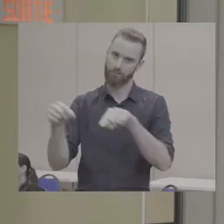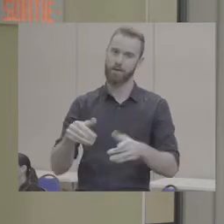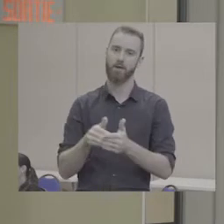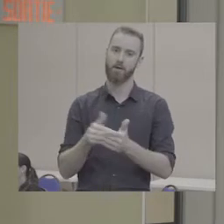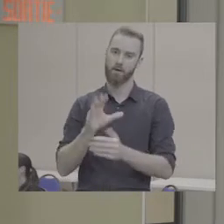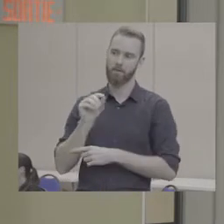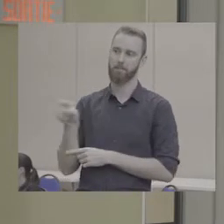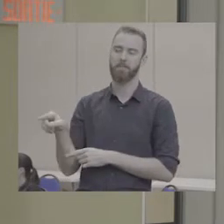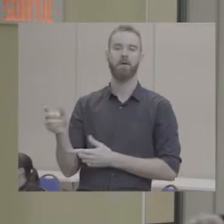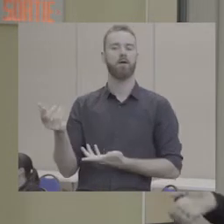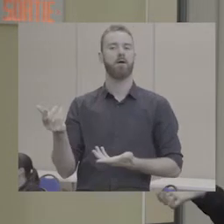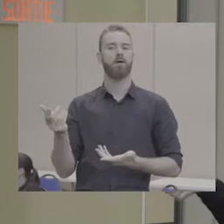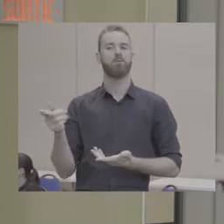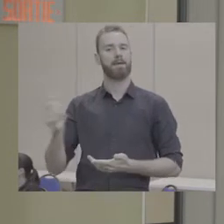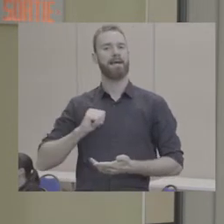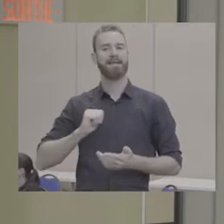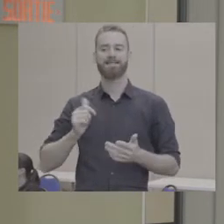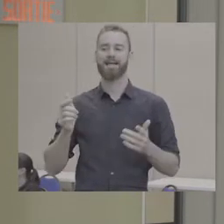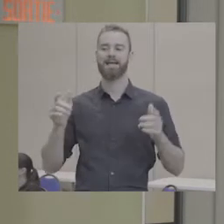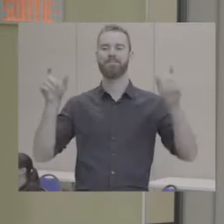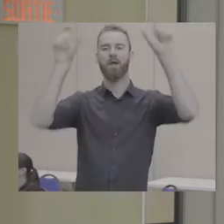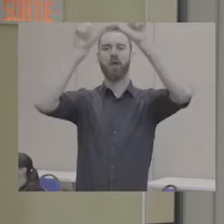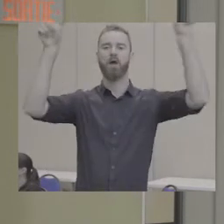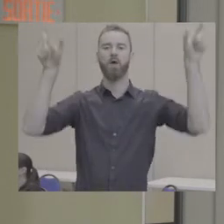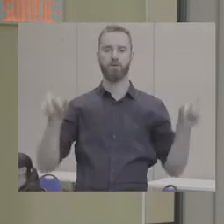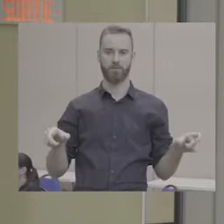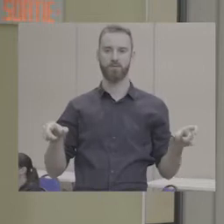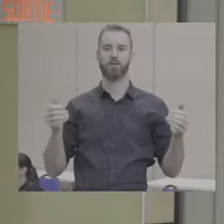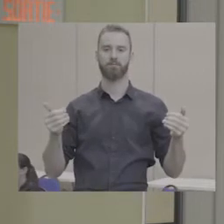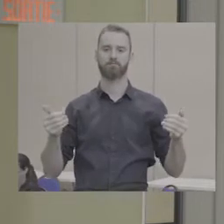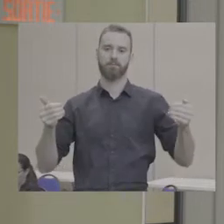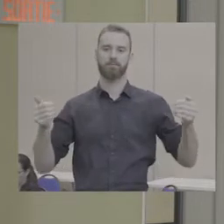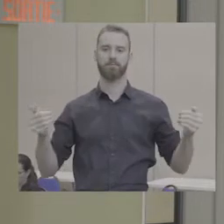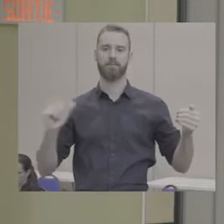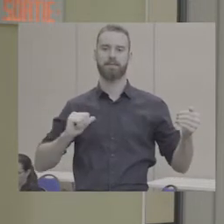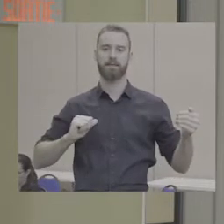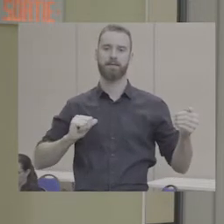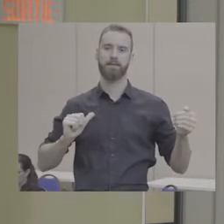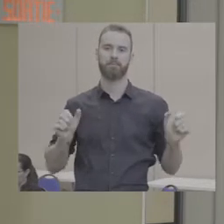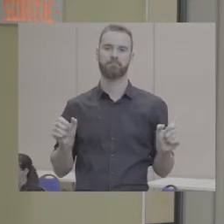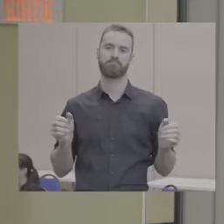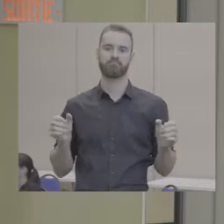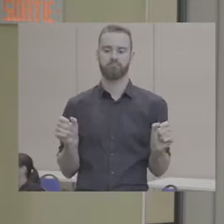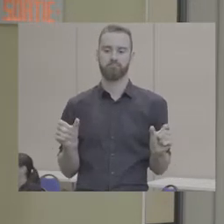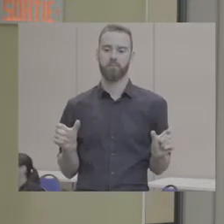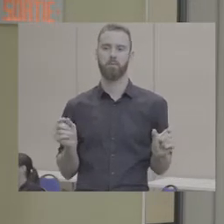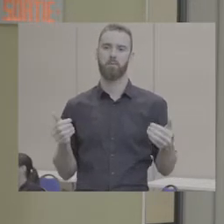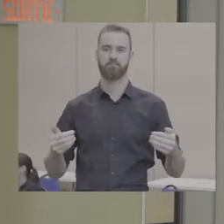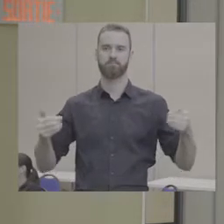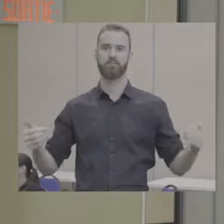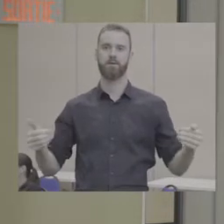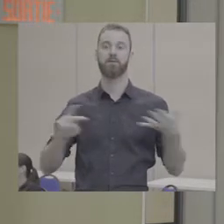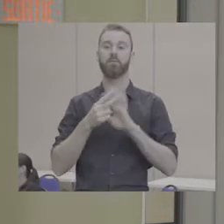tard. Là, il a essayé d'élargir le cadre de porte en